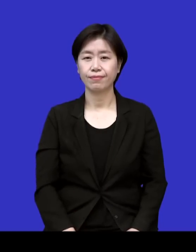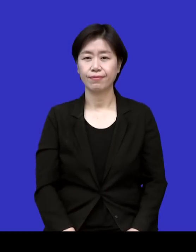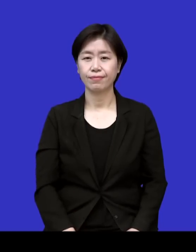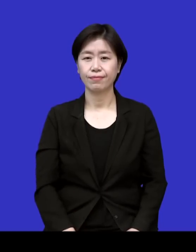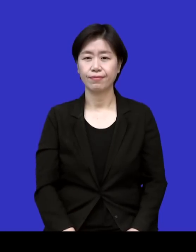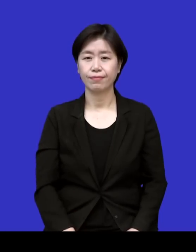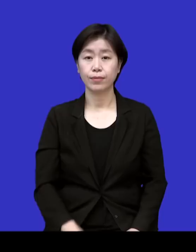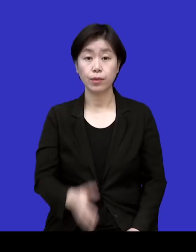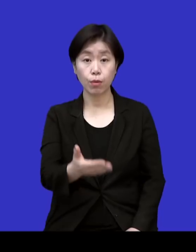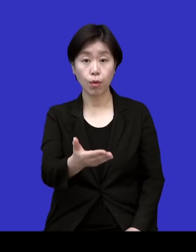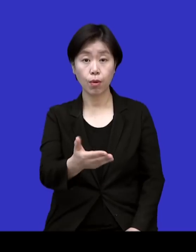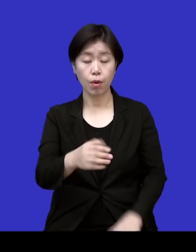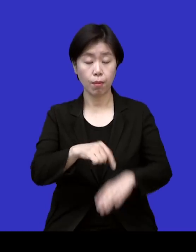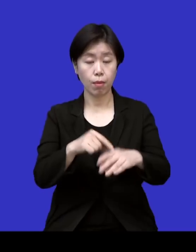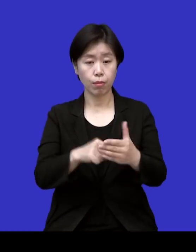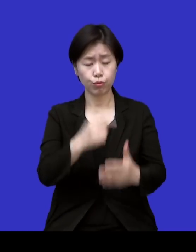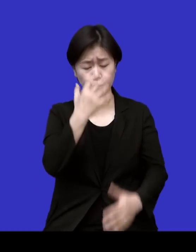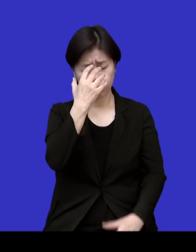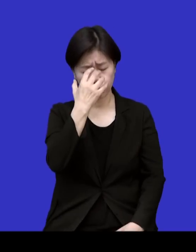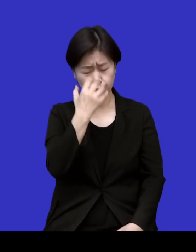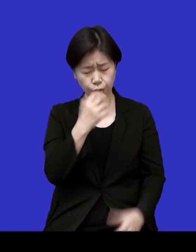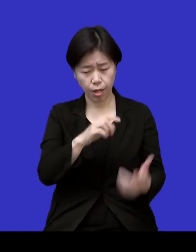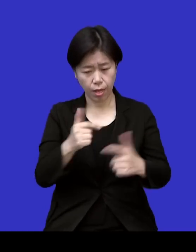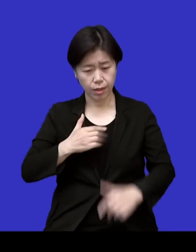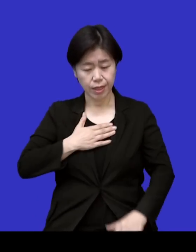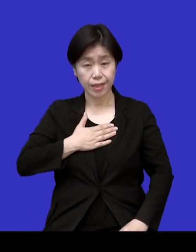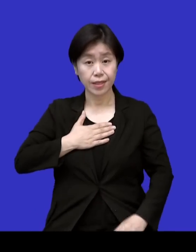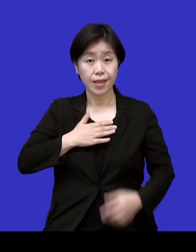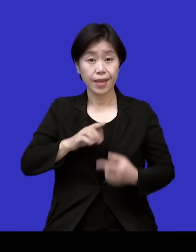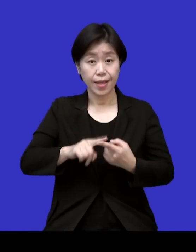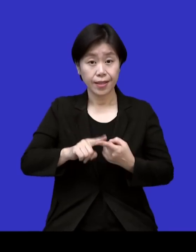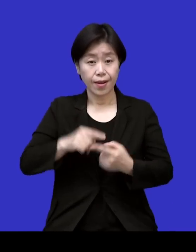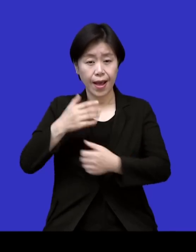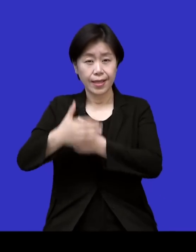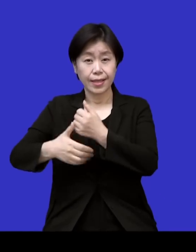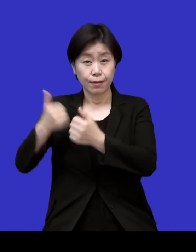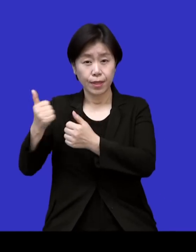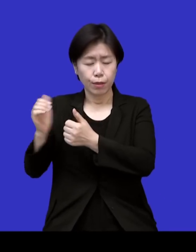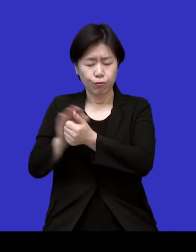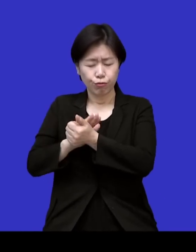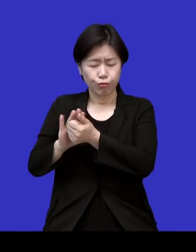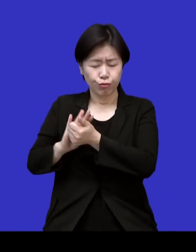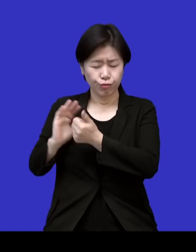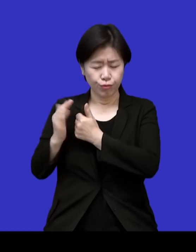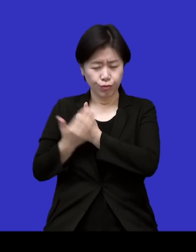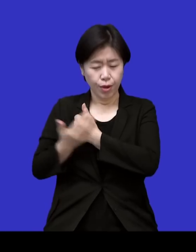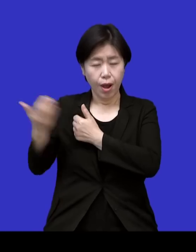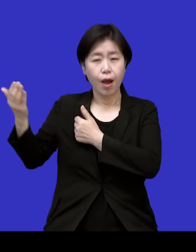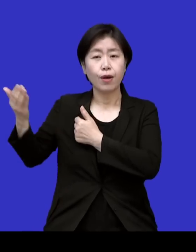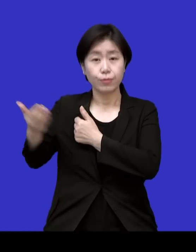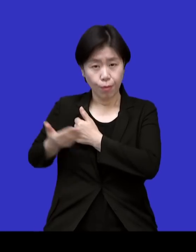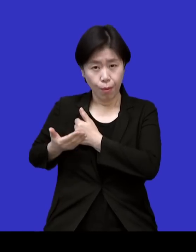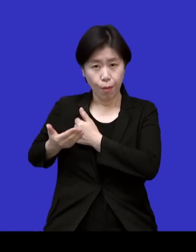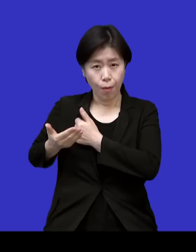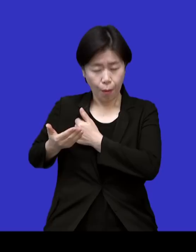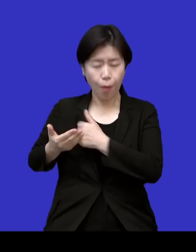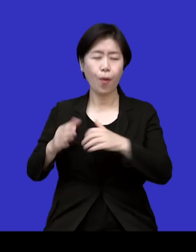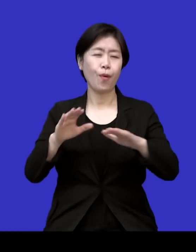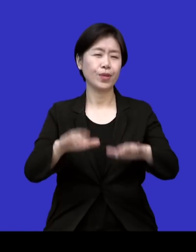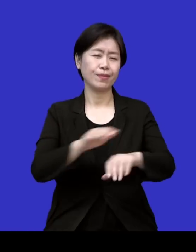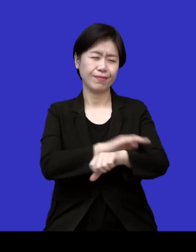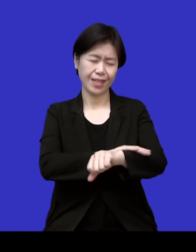우울한 그 감정까지도 하나님이 다 만져주고 계시는구나. 그래서 잘